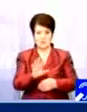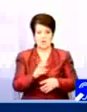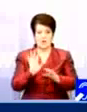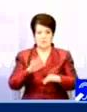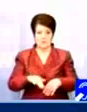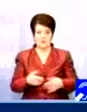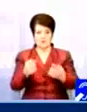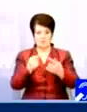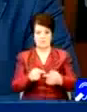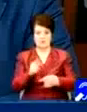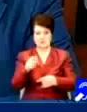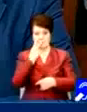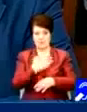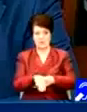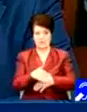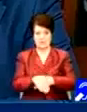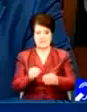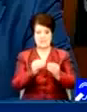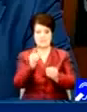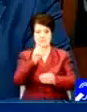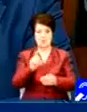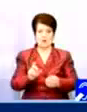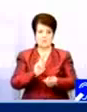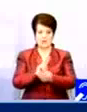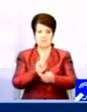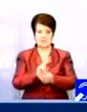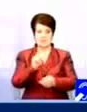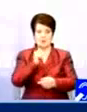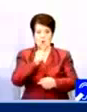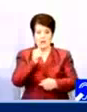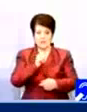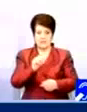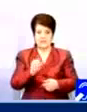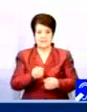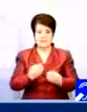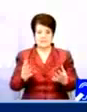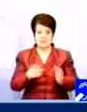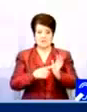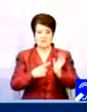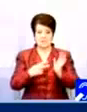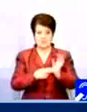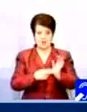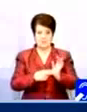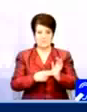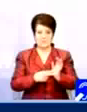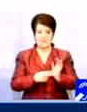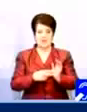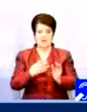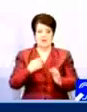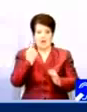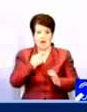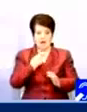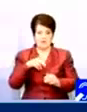oricum alergi ca veverița pe coridoare. Zeci de oameni care i-am întâlnit într-un an de zile, care 6, 7, 5, 4 ani merg